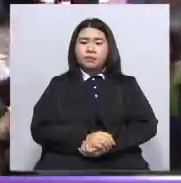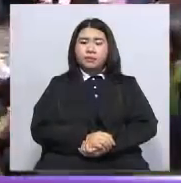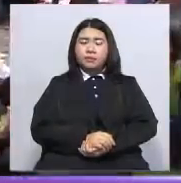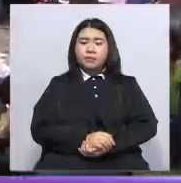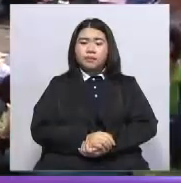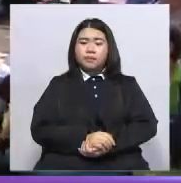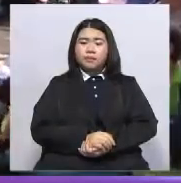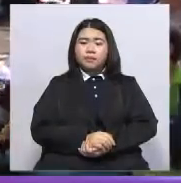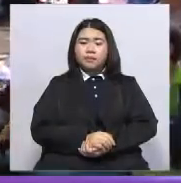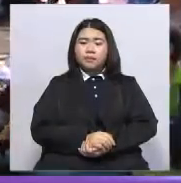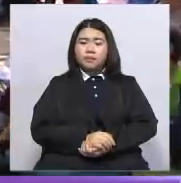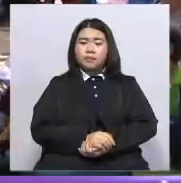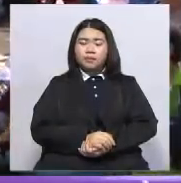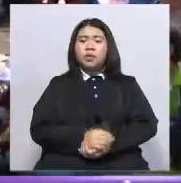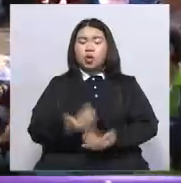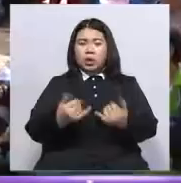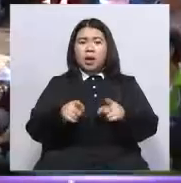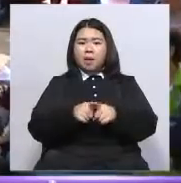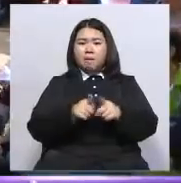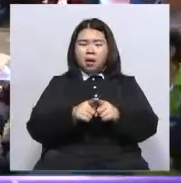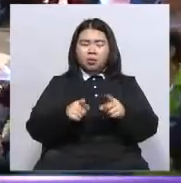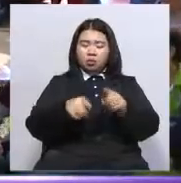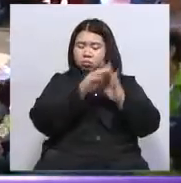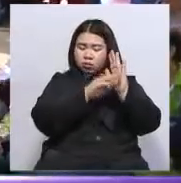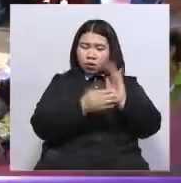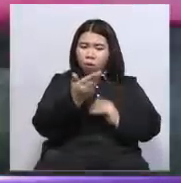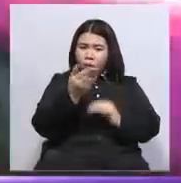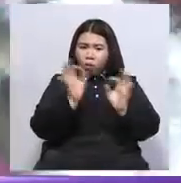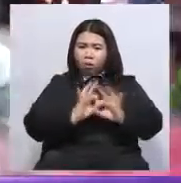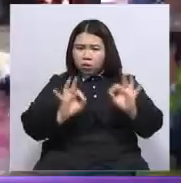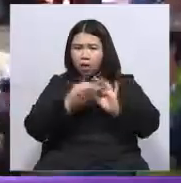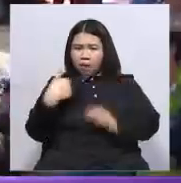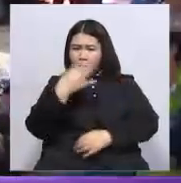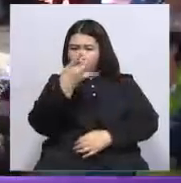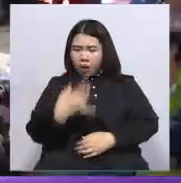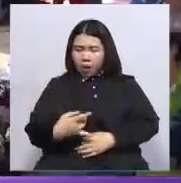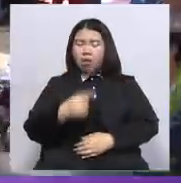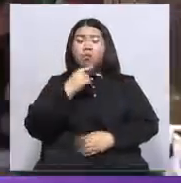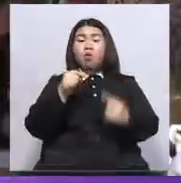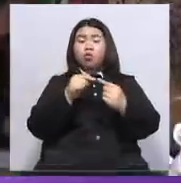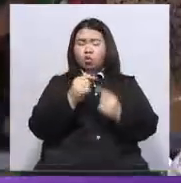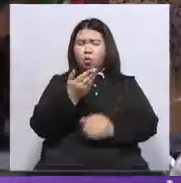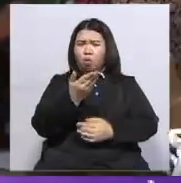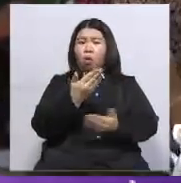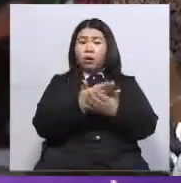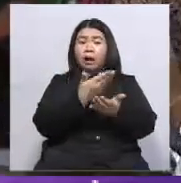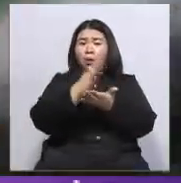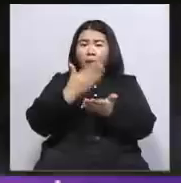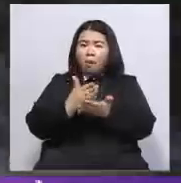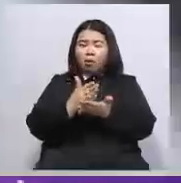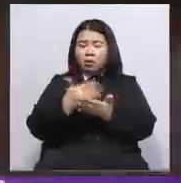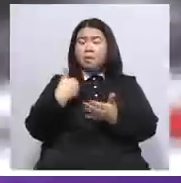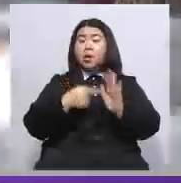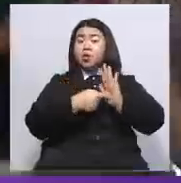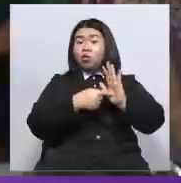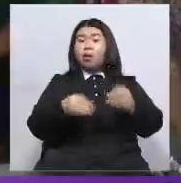ค่ะและทั้งหมดนั้นก็คือเป็นข้อเรียกร้องที่สำคัญค่ะ การชำระหนี้ในรูปแบบนี้เนี่ยมีย